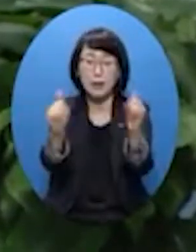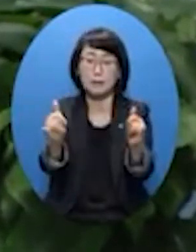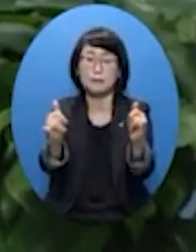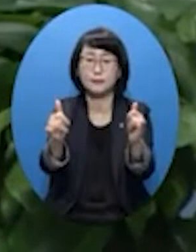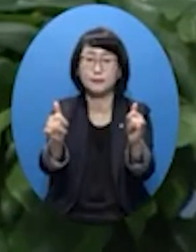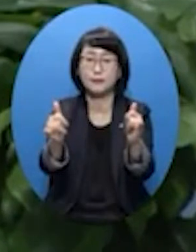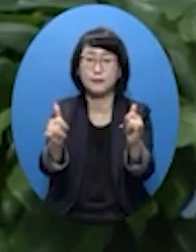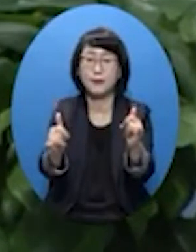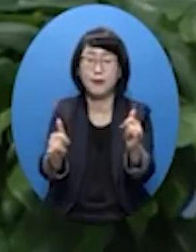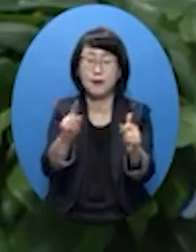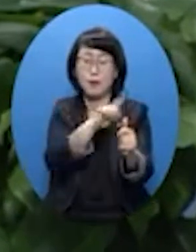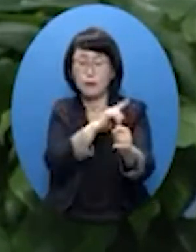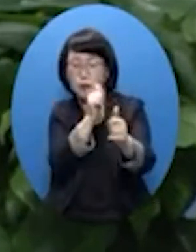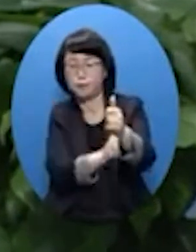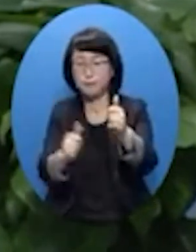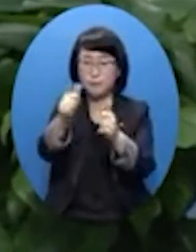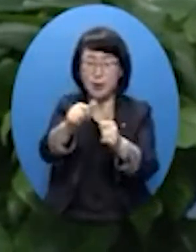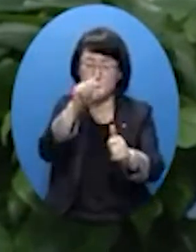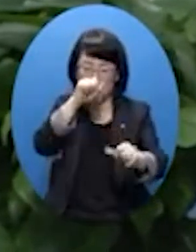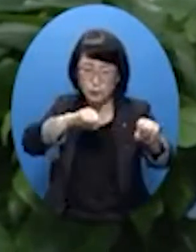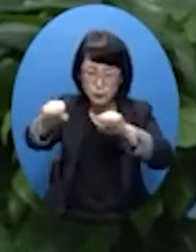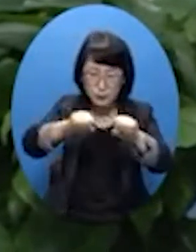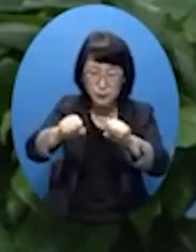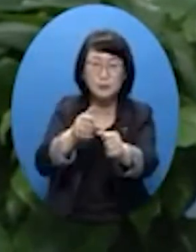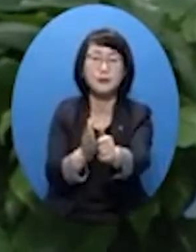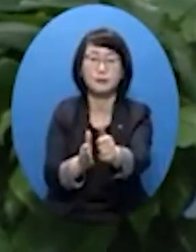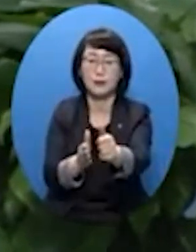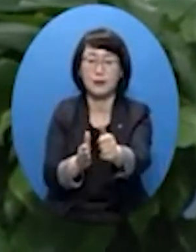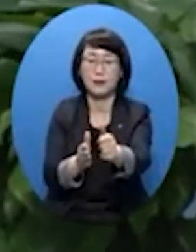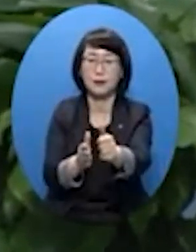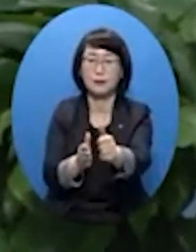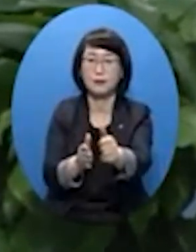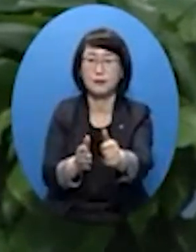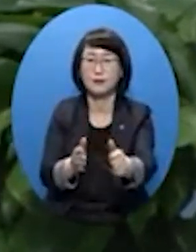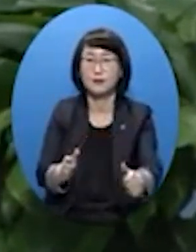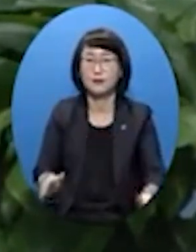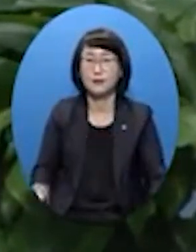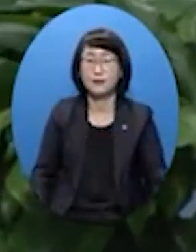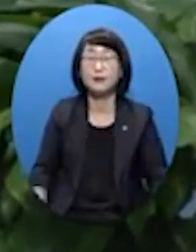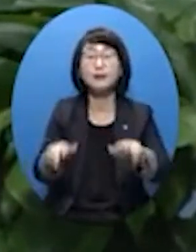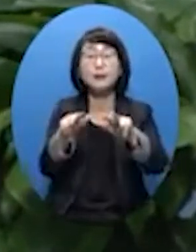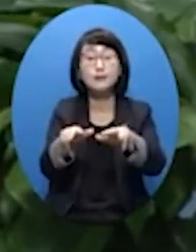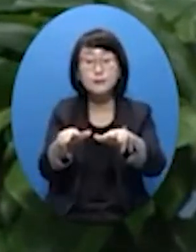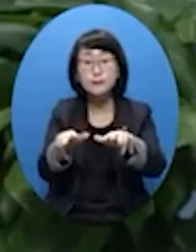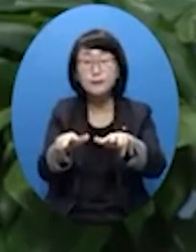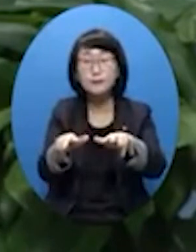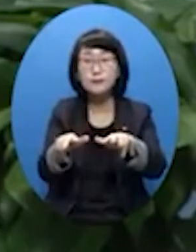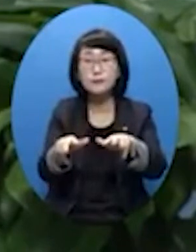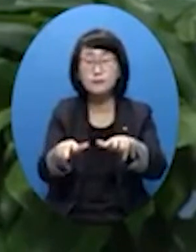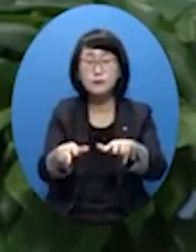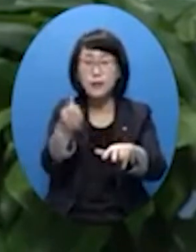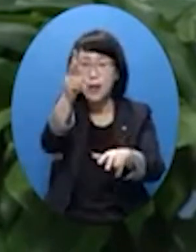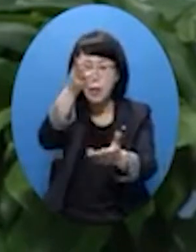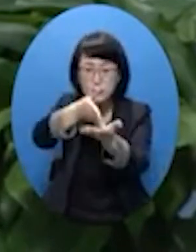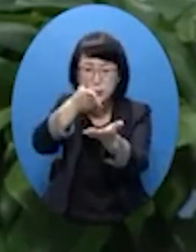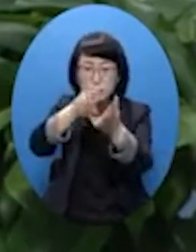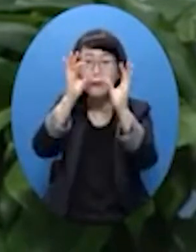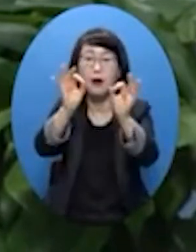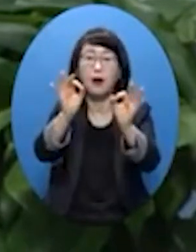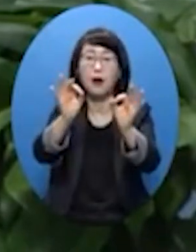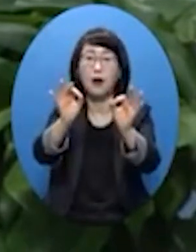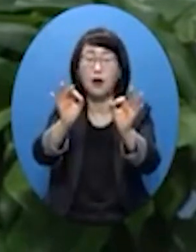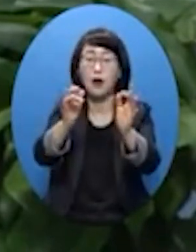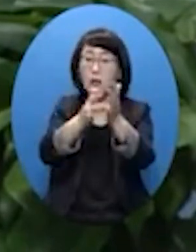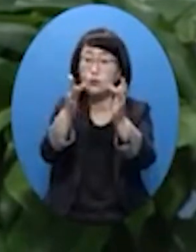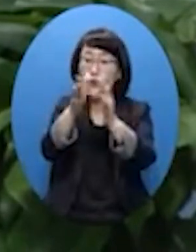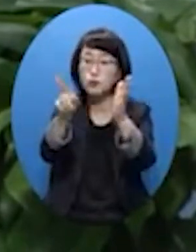나서서 선을 행해야 됩니다 지금 매스컴에서는 믿지